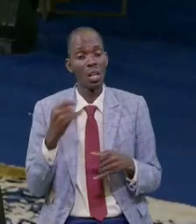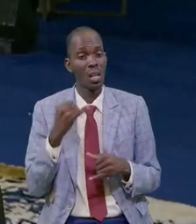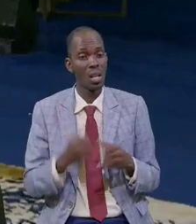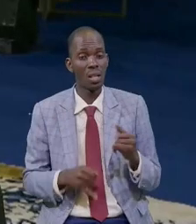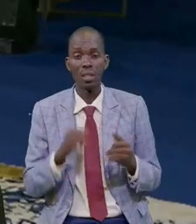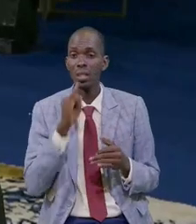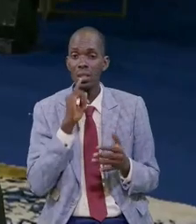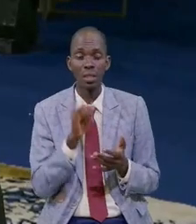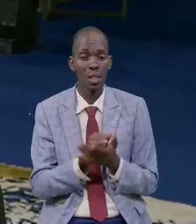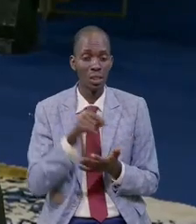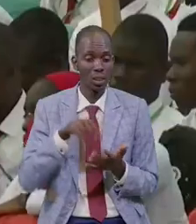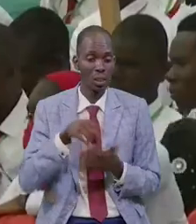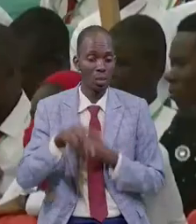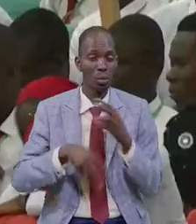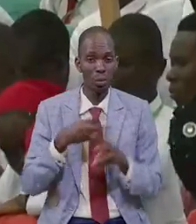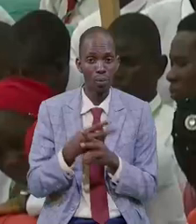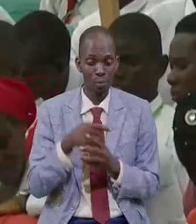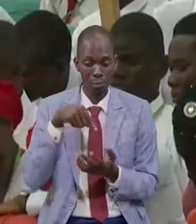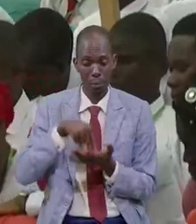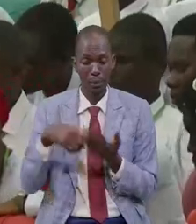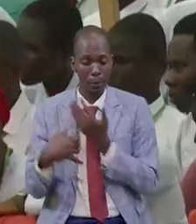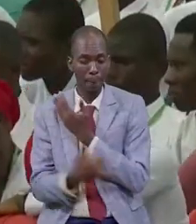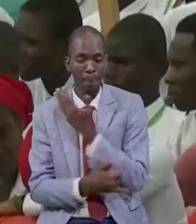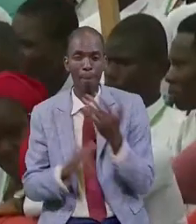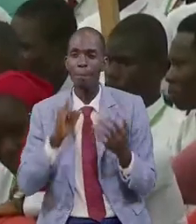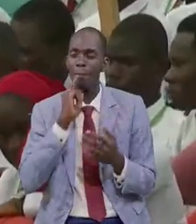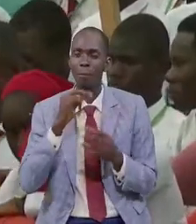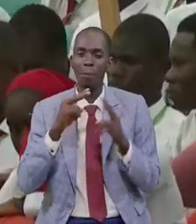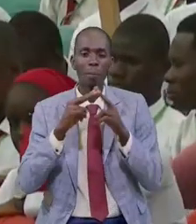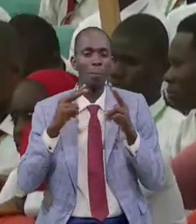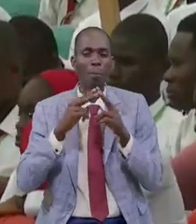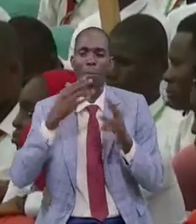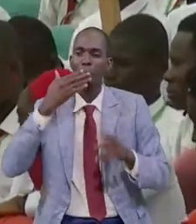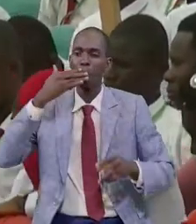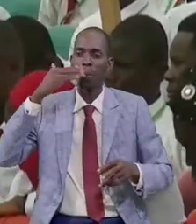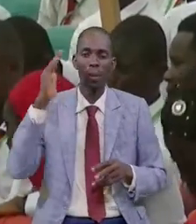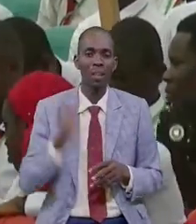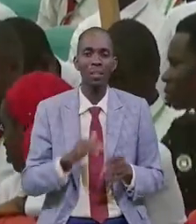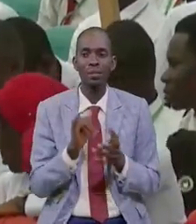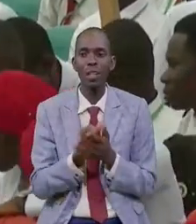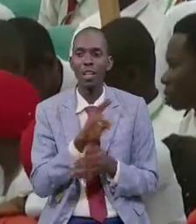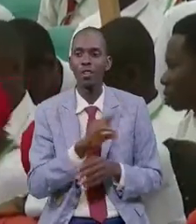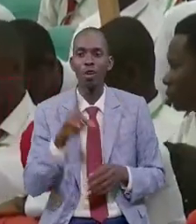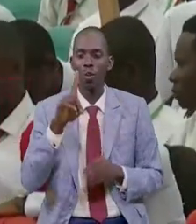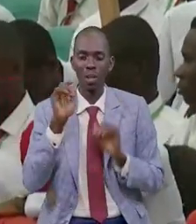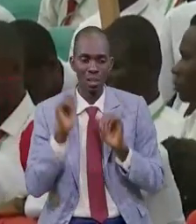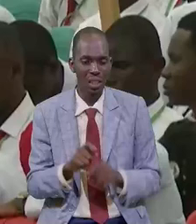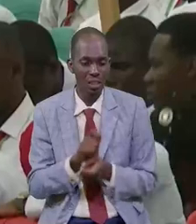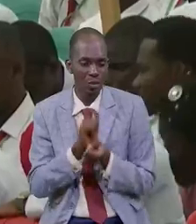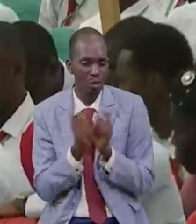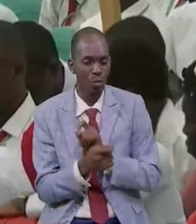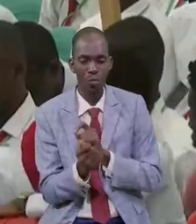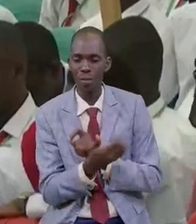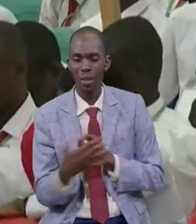et notre pays est si vraiment dégénéré personne ne peut changer